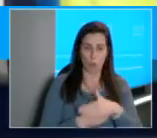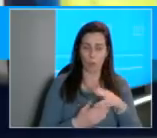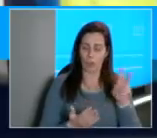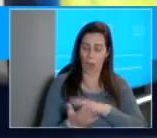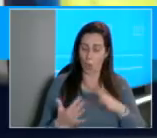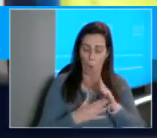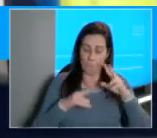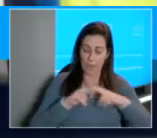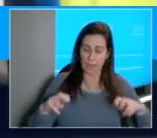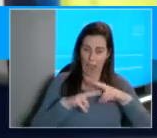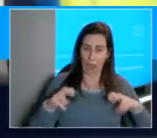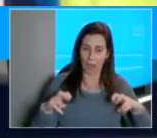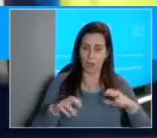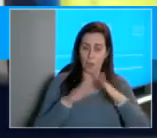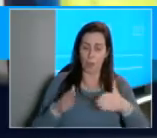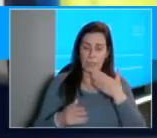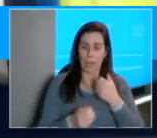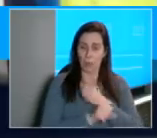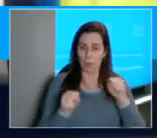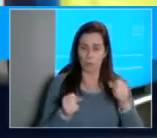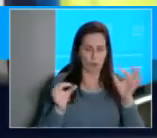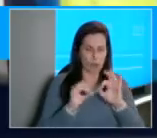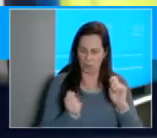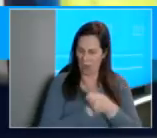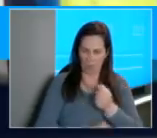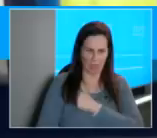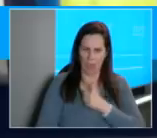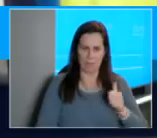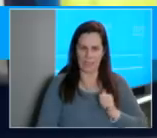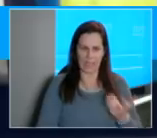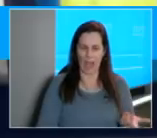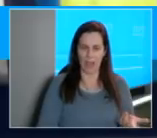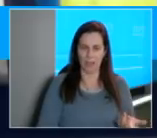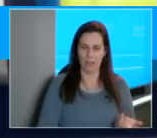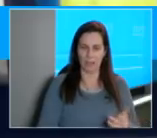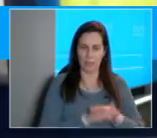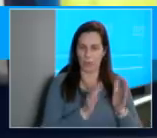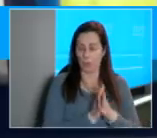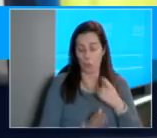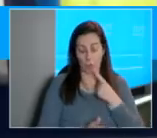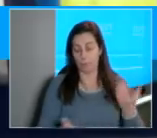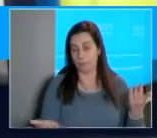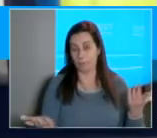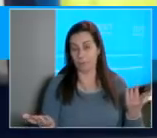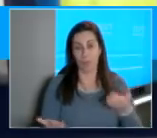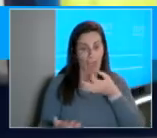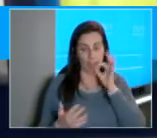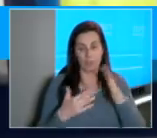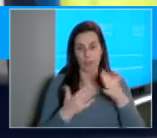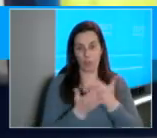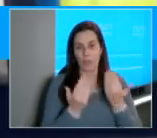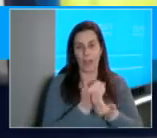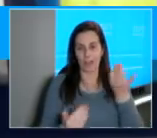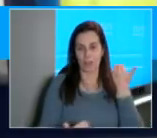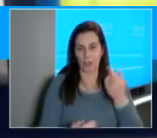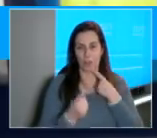קראנו מחקר של המכון הישראלי לדמוקרטיה, שאין שום הדתה בצה"ל, כן? Okay. מכל טוב, מה שמדברים. אז כנראה אז כדאי, שזה... כדאי לבדוק את העובדות לפני